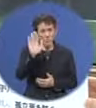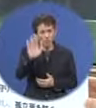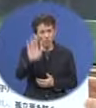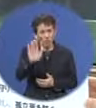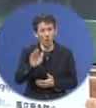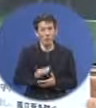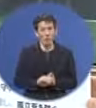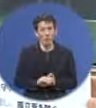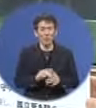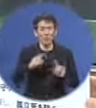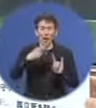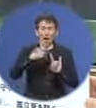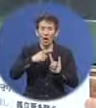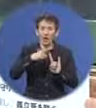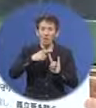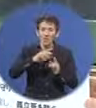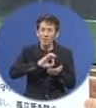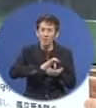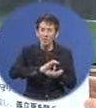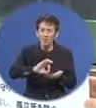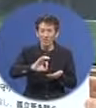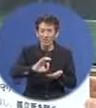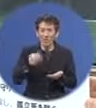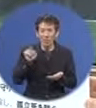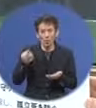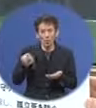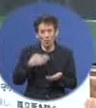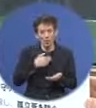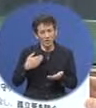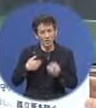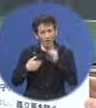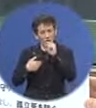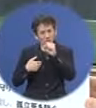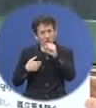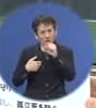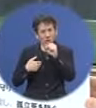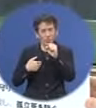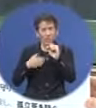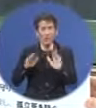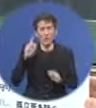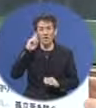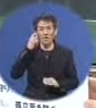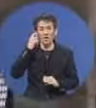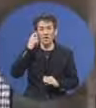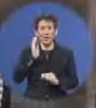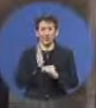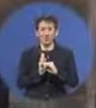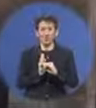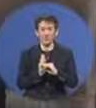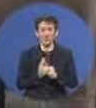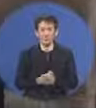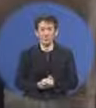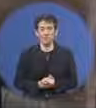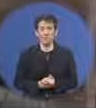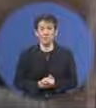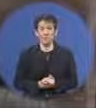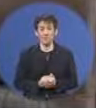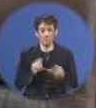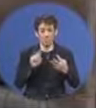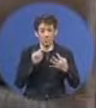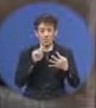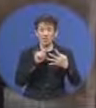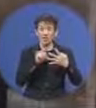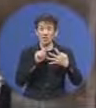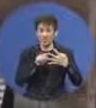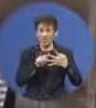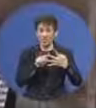ちょっと IT を使って、これができるようにならんかなというようなことも今考えているところです。 続きまして第二の柱、は